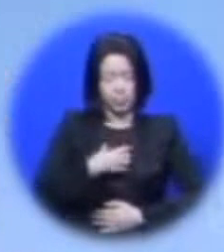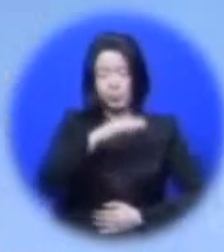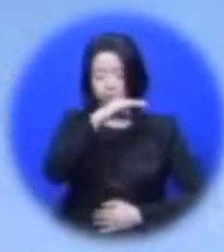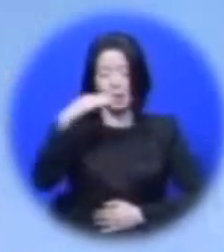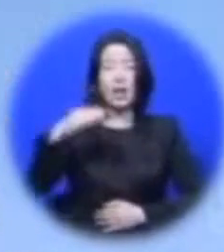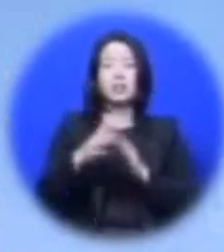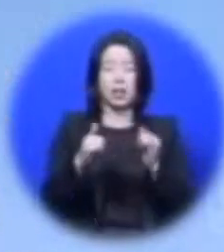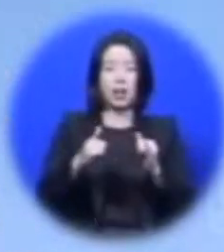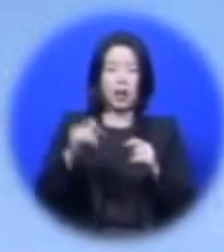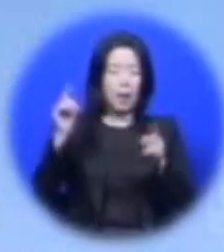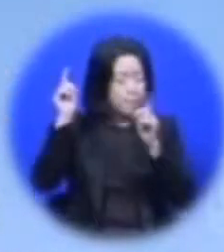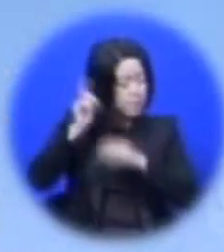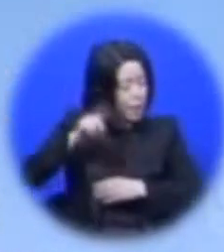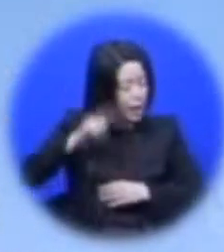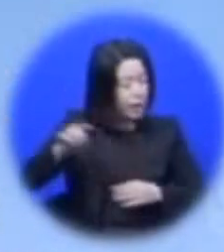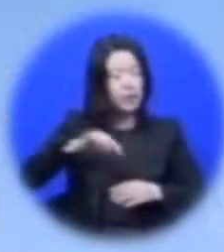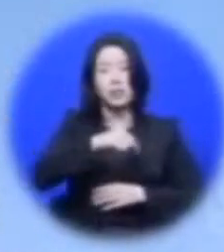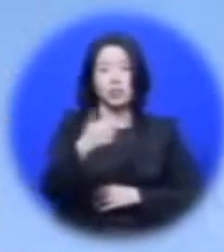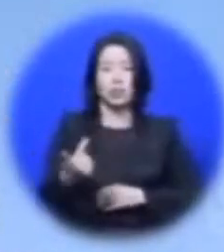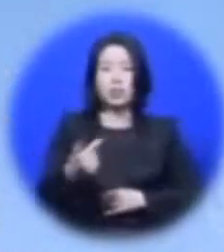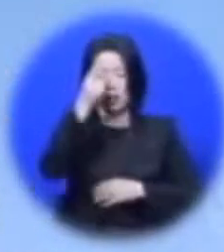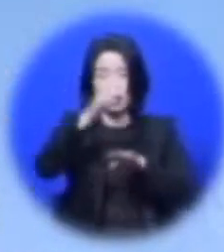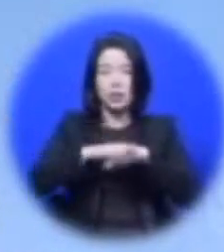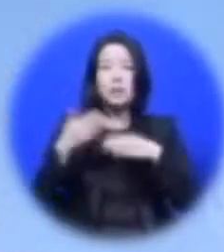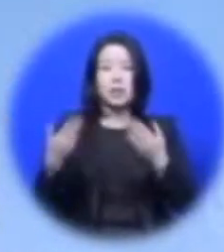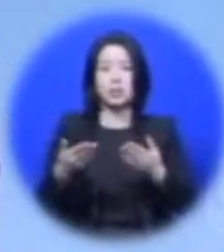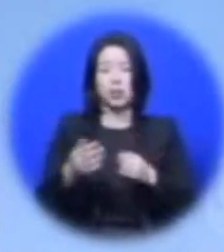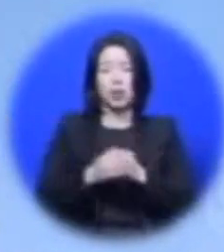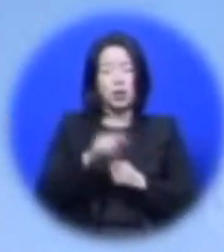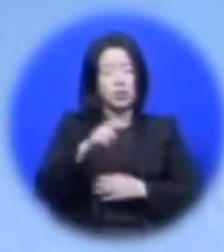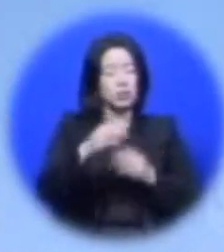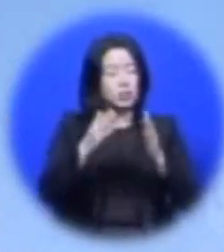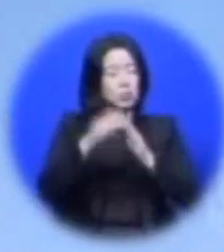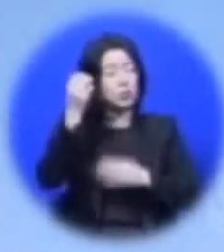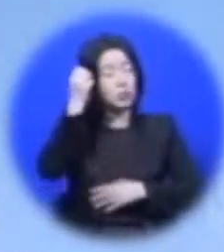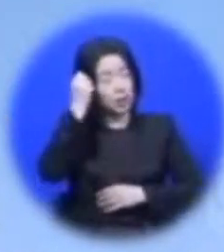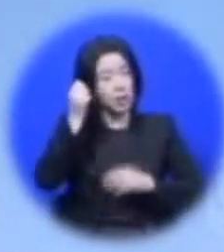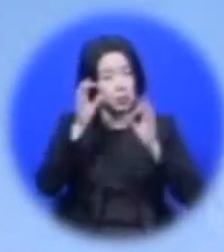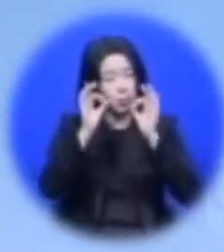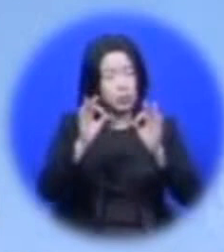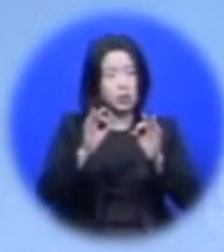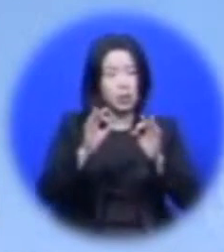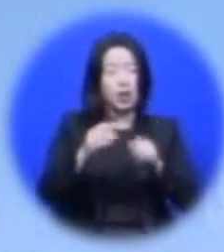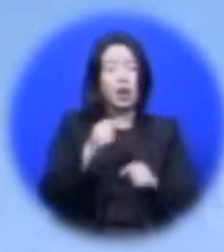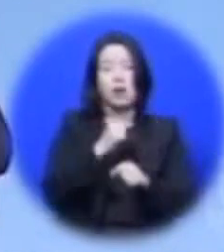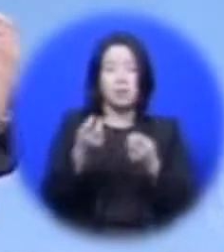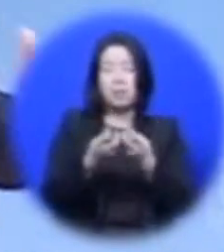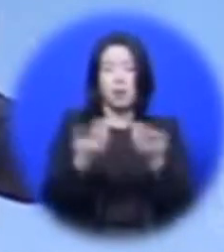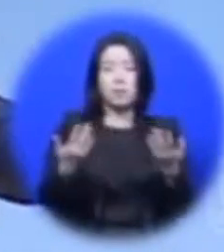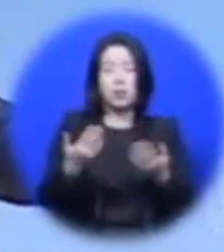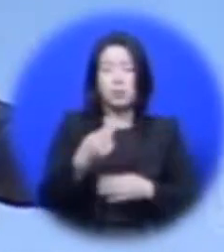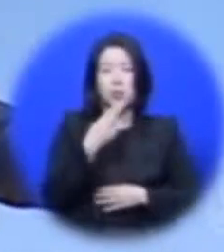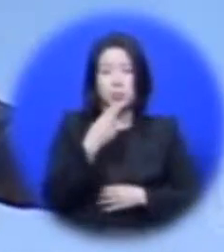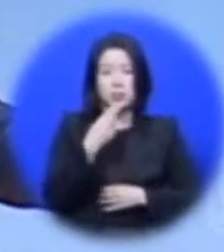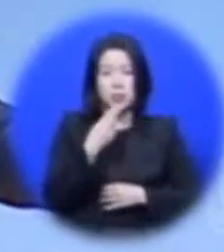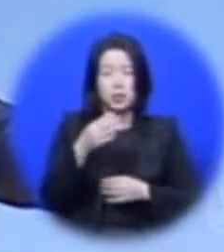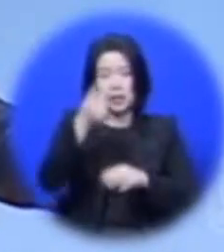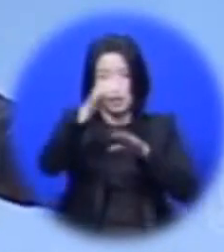저녁에 예배를 드립니다. 그러니 그 집에 묵다 보니 할 수 없이 가정 예배 드릴 때 같이 앉은